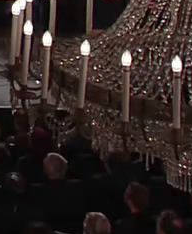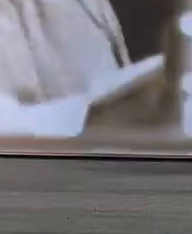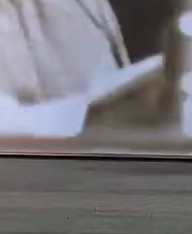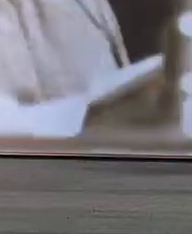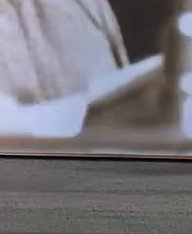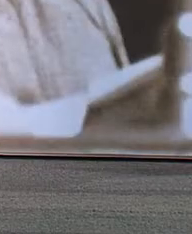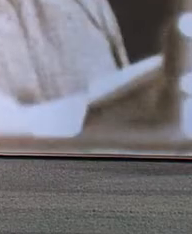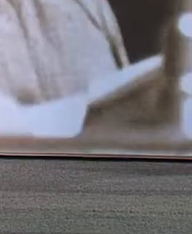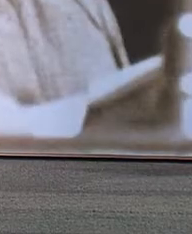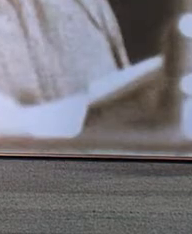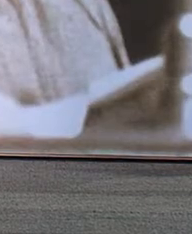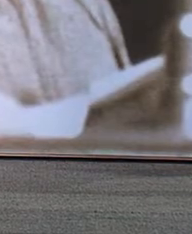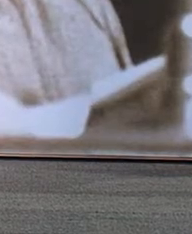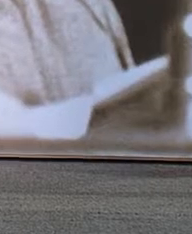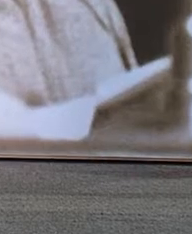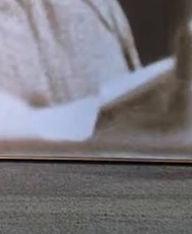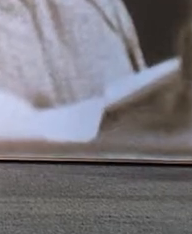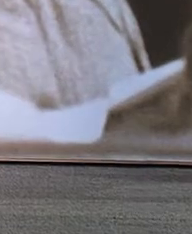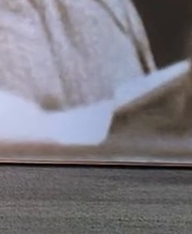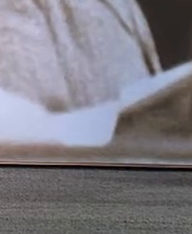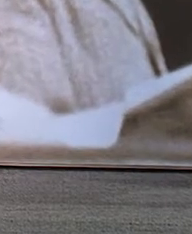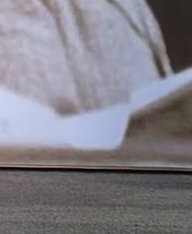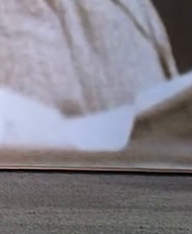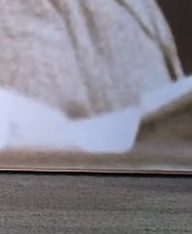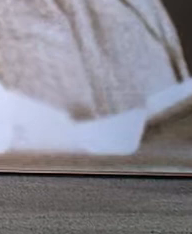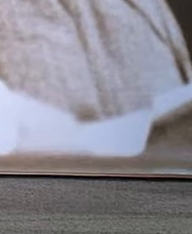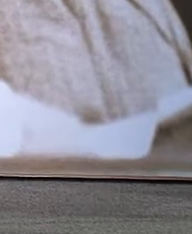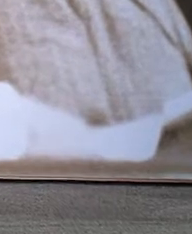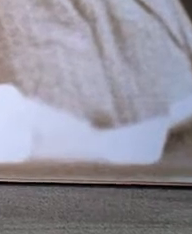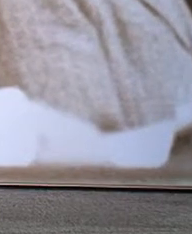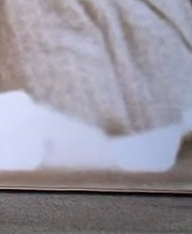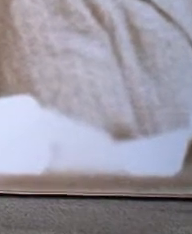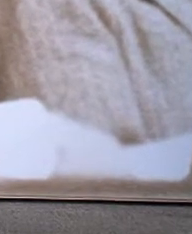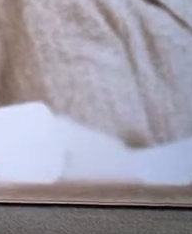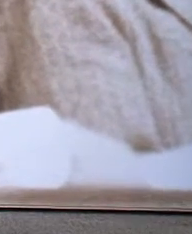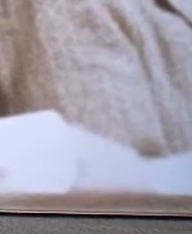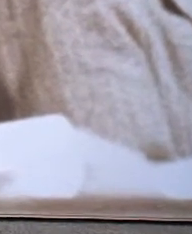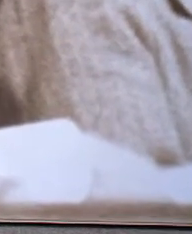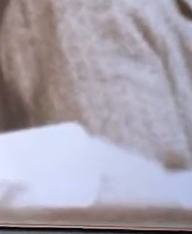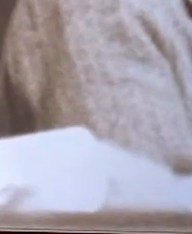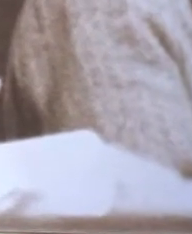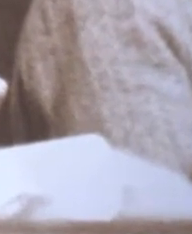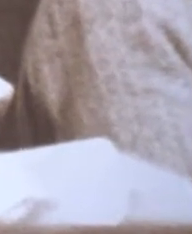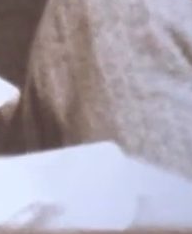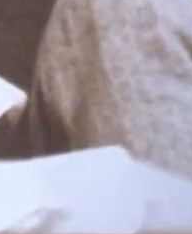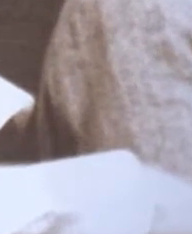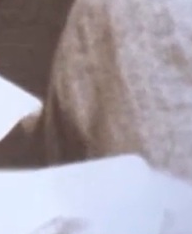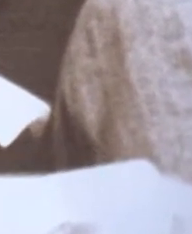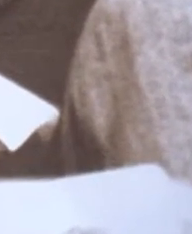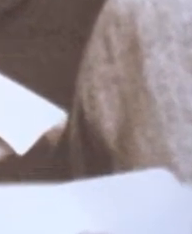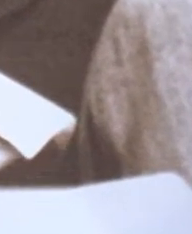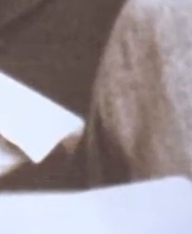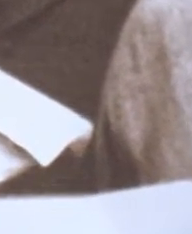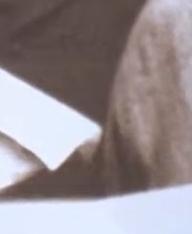18. September 1923 wurde Jozsek Kokot als ältester Sohn des Ehepaares